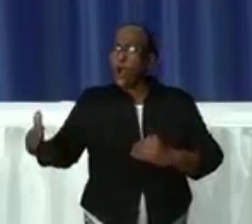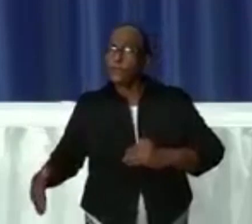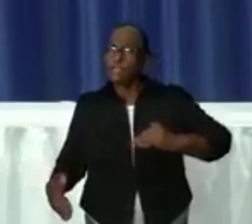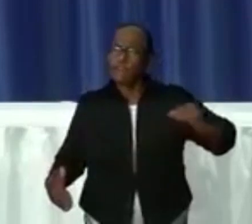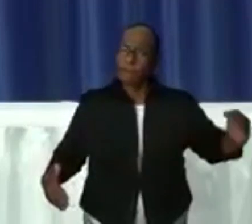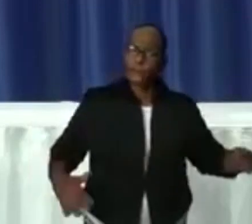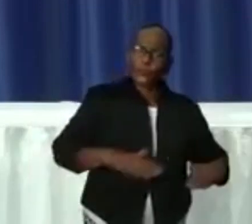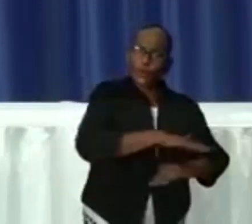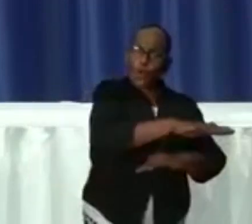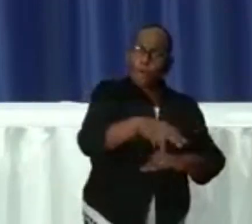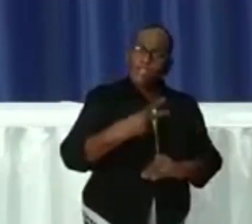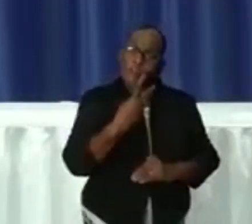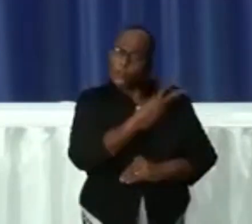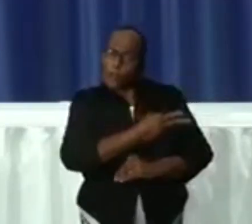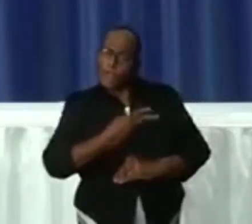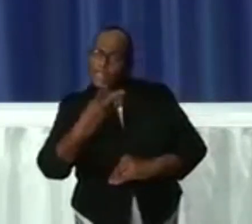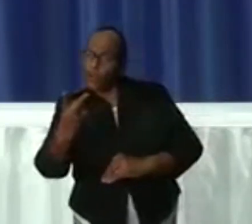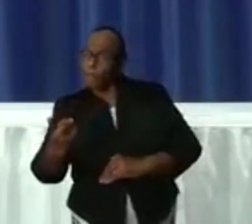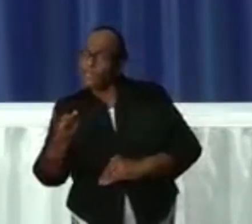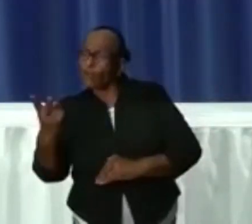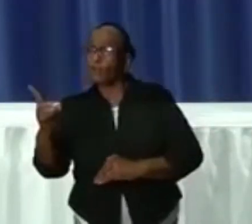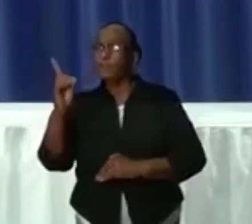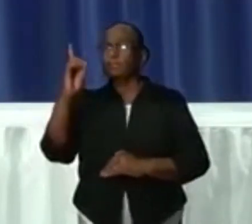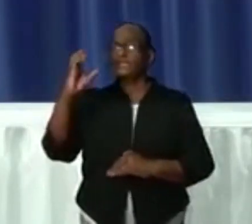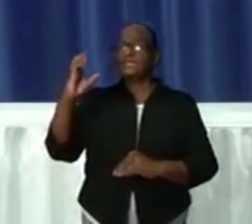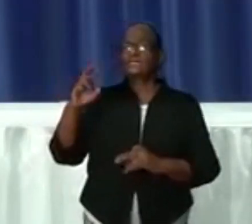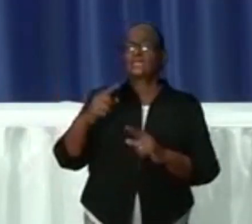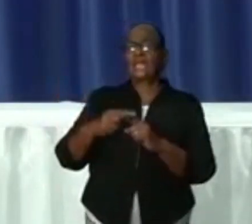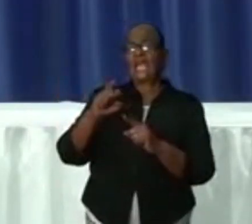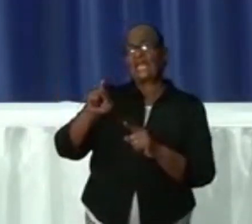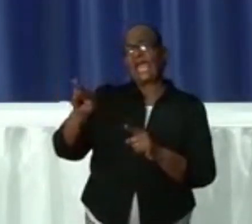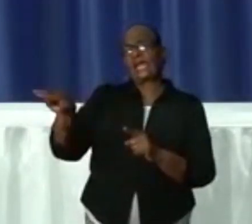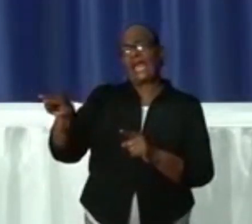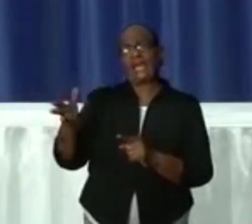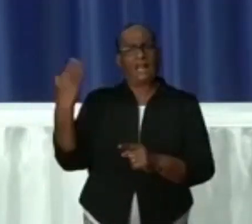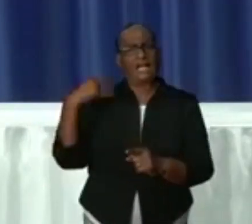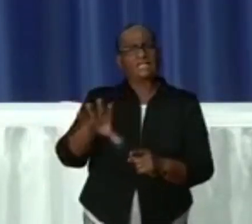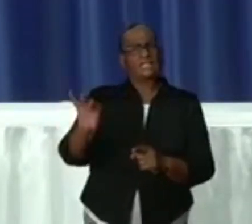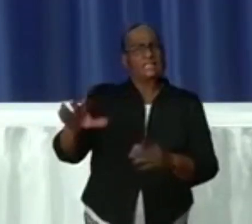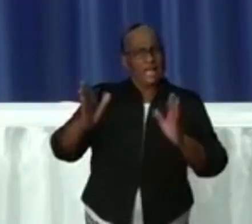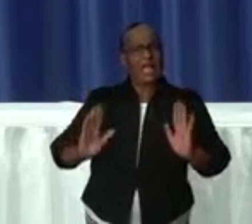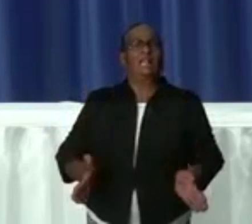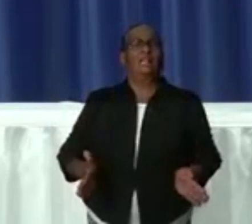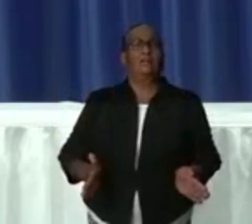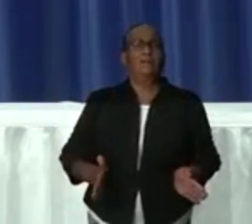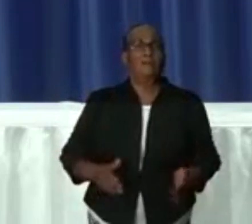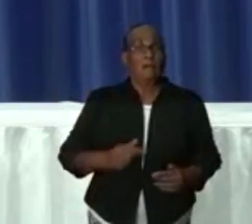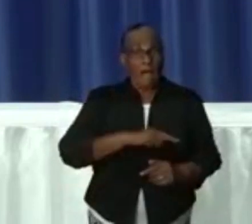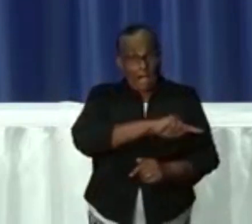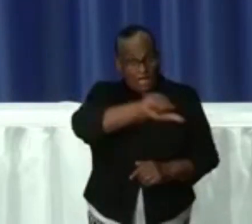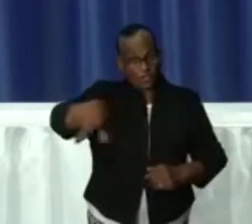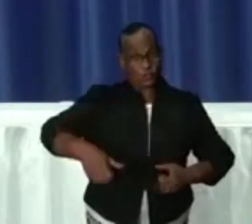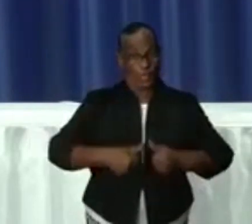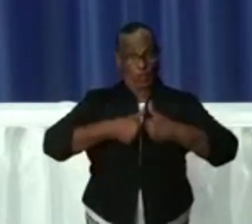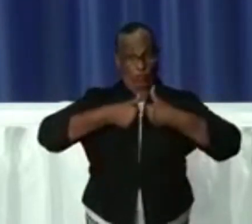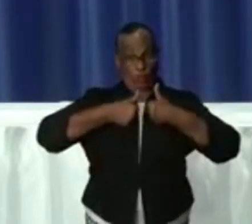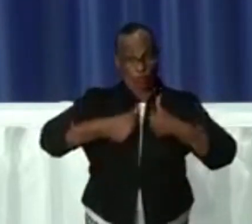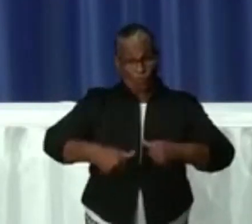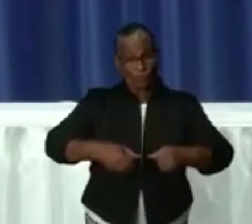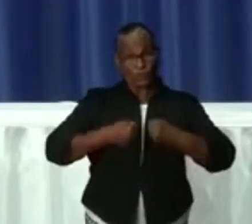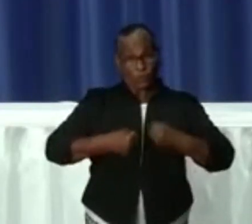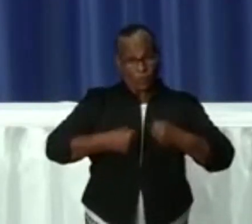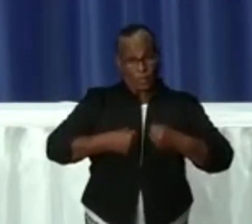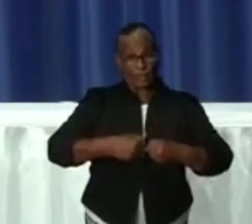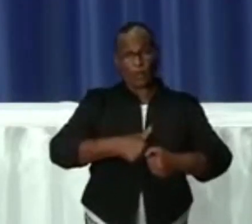wat COVID-19 inhoudt. Dan denk ik dat we over 2 weken een beetje beter kunnen